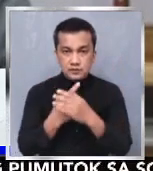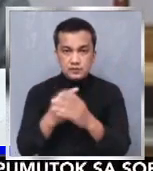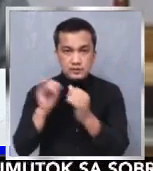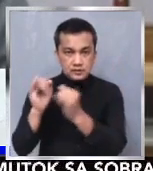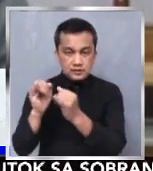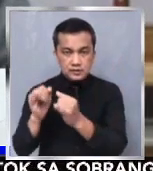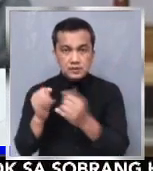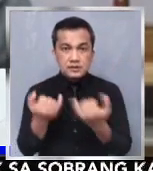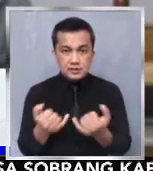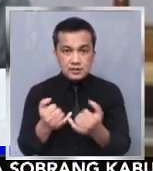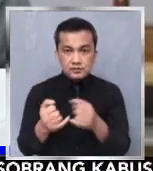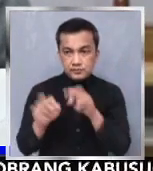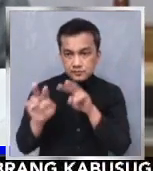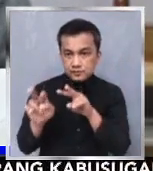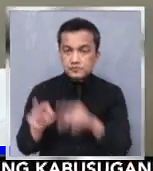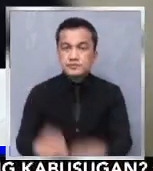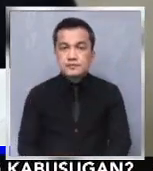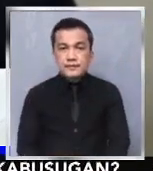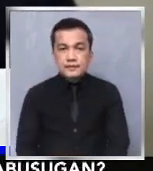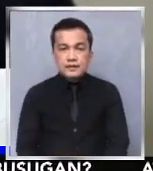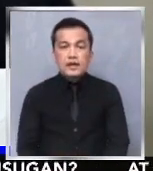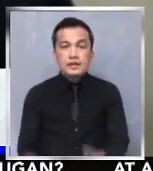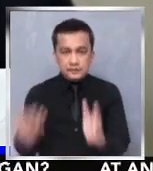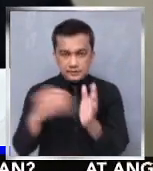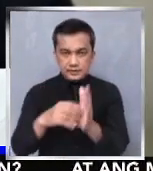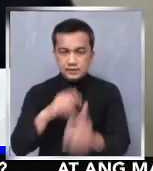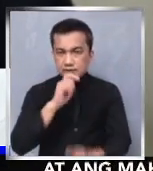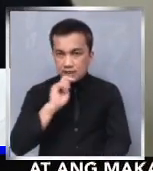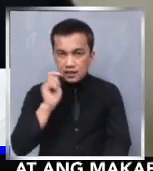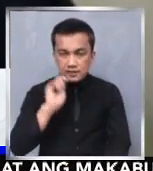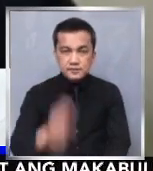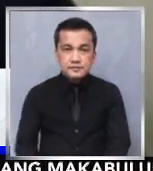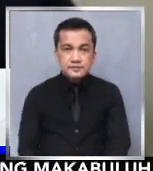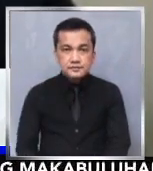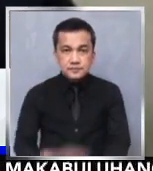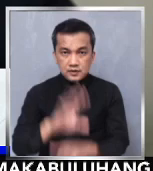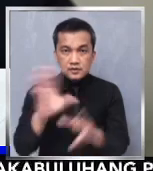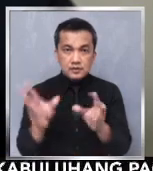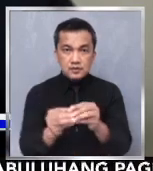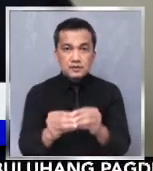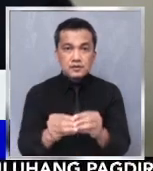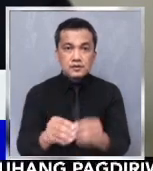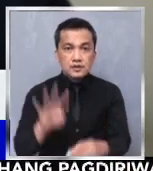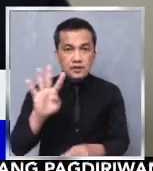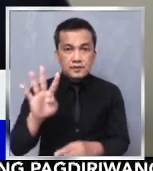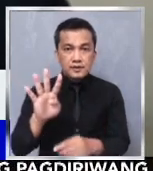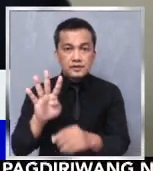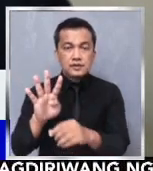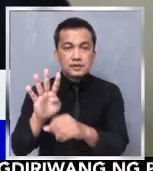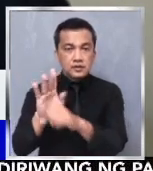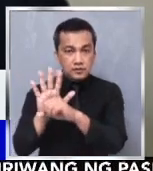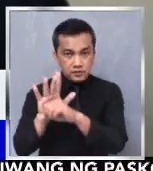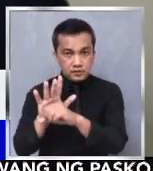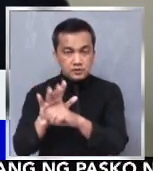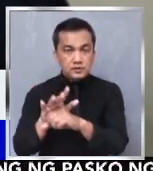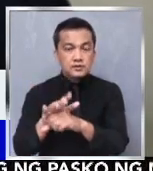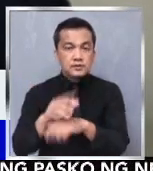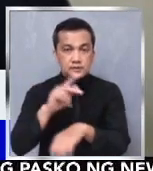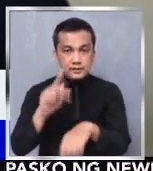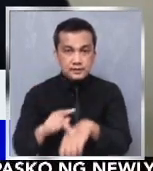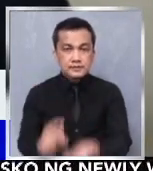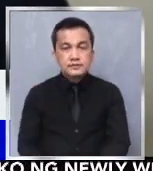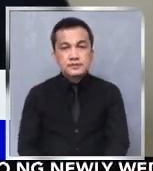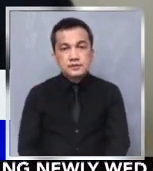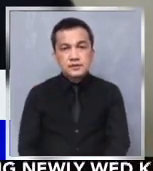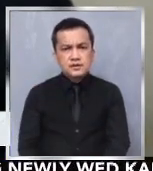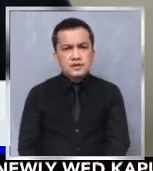minomonitor and iririswab po natin siya. Sa kabuuan, apat na ang detected na kaso ng Omicron variant sa Pilipinas. Lahat ay galing sa